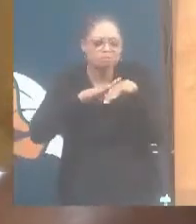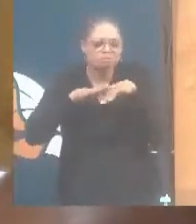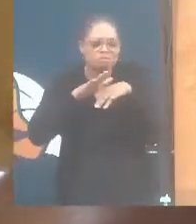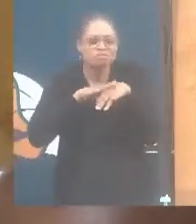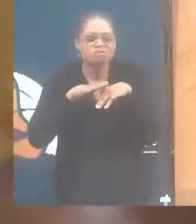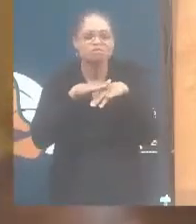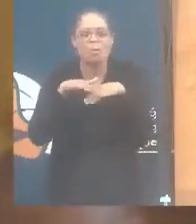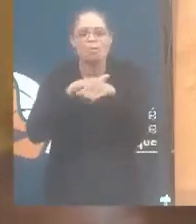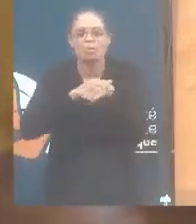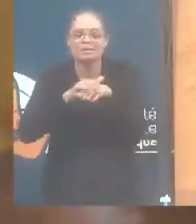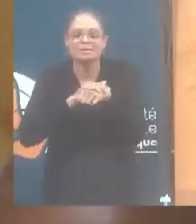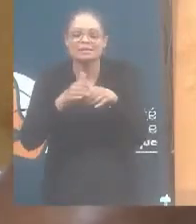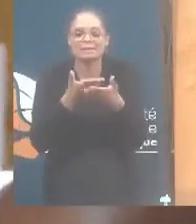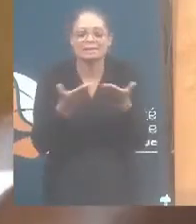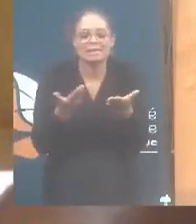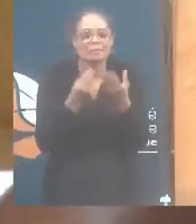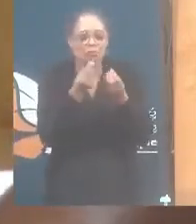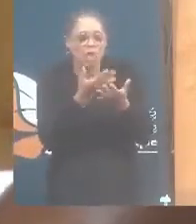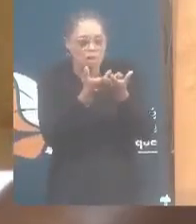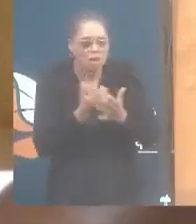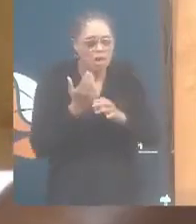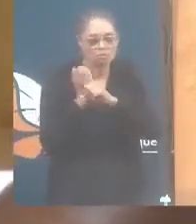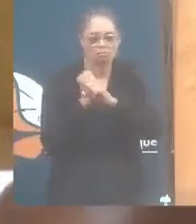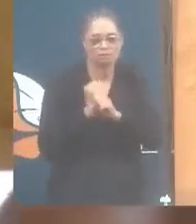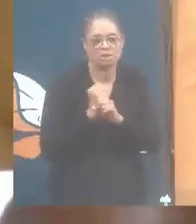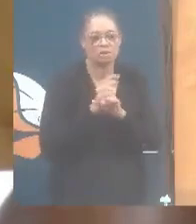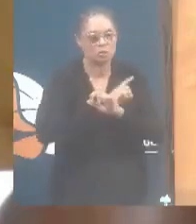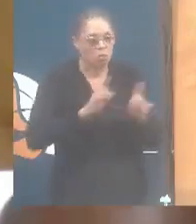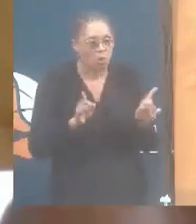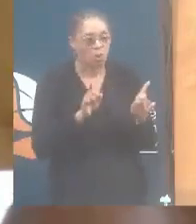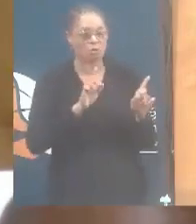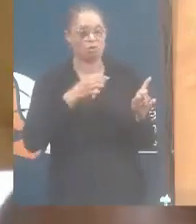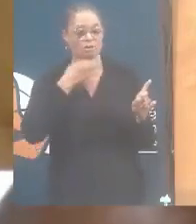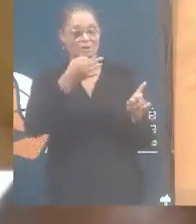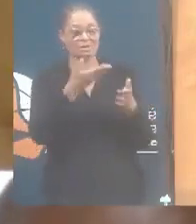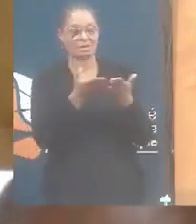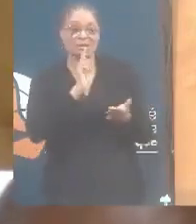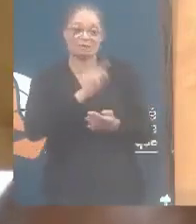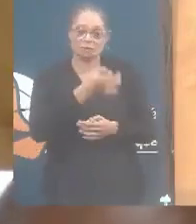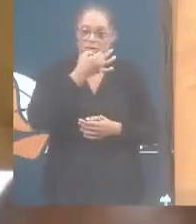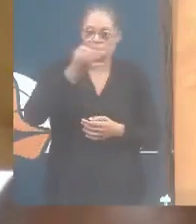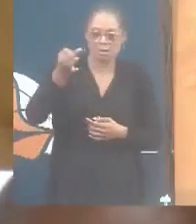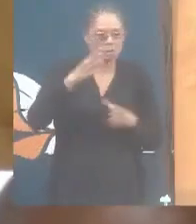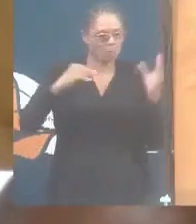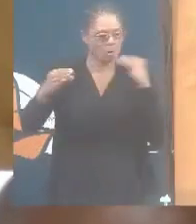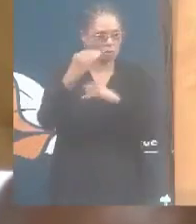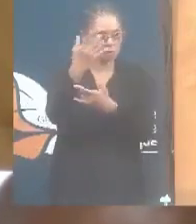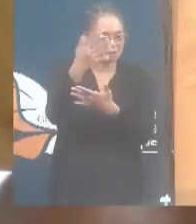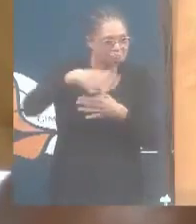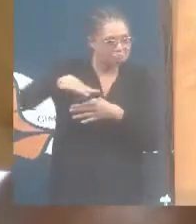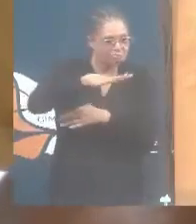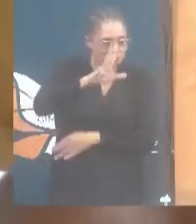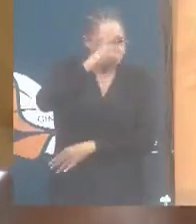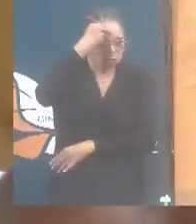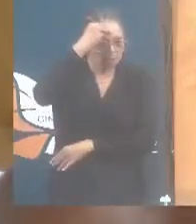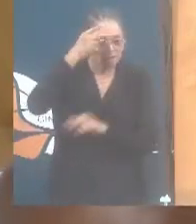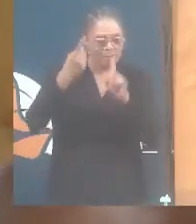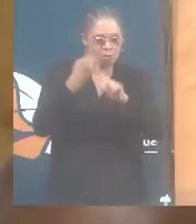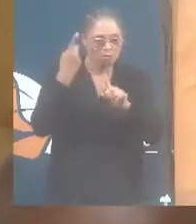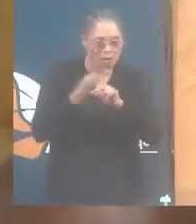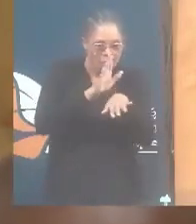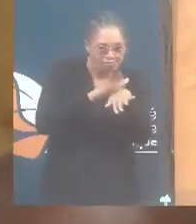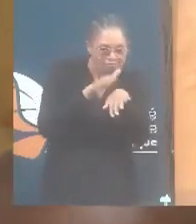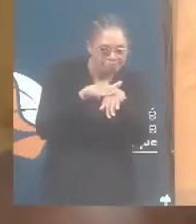politicienne pour simplement vous accabler. Mais ce que nous disons, c'est qu'il faut dire, il faut que le peuple martiniquais comprenne cet